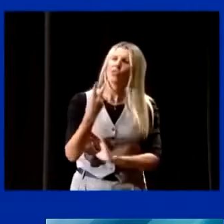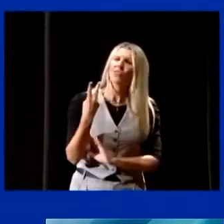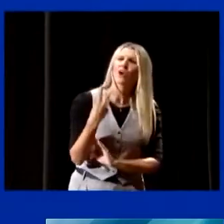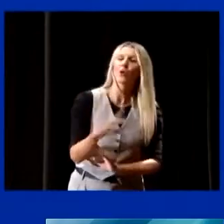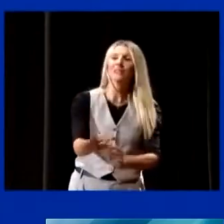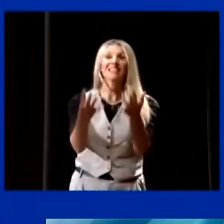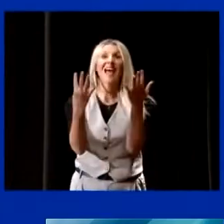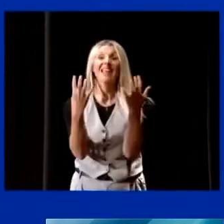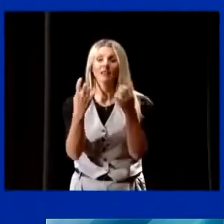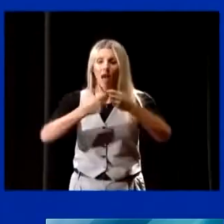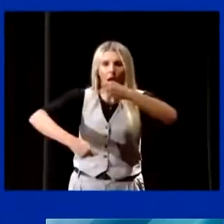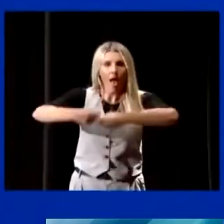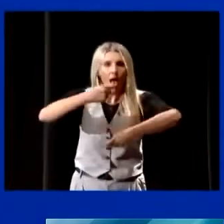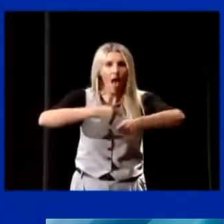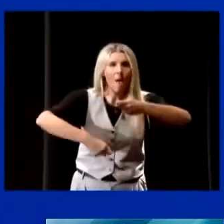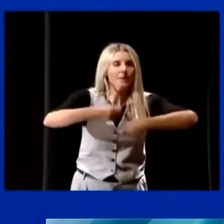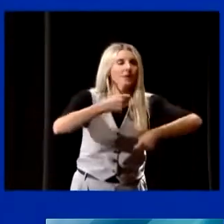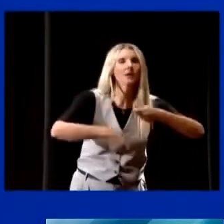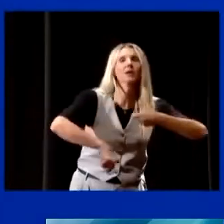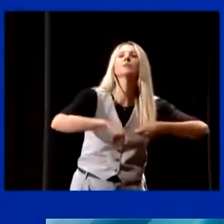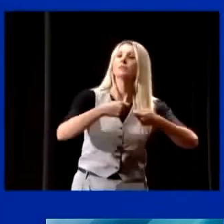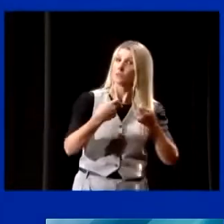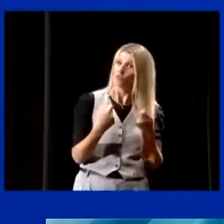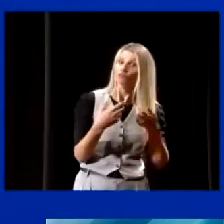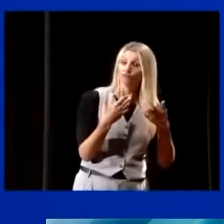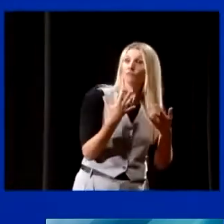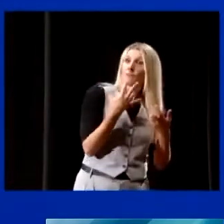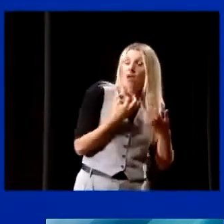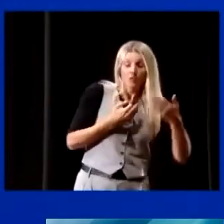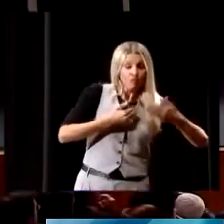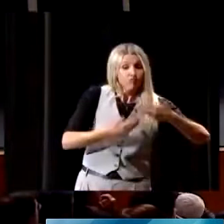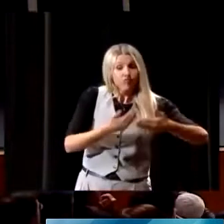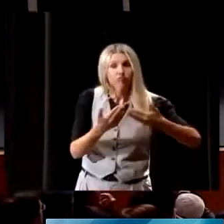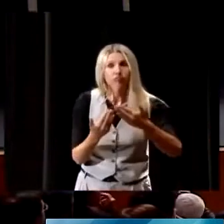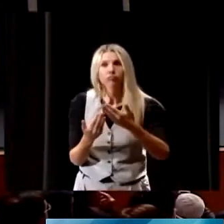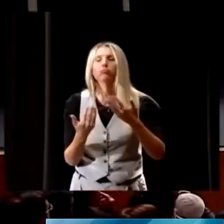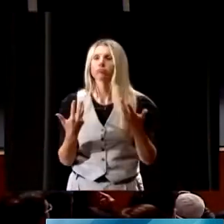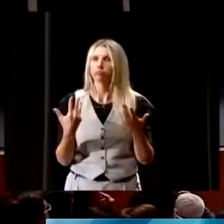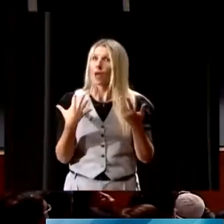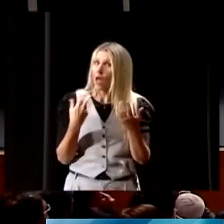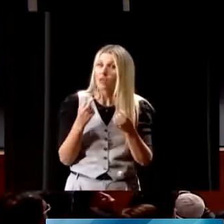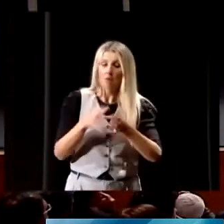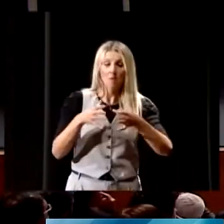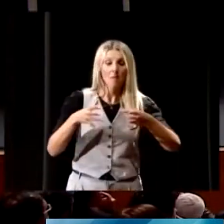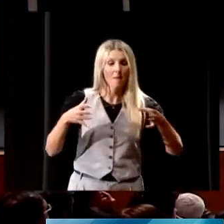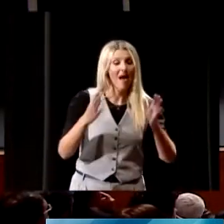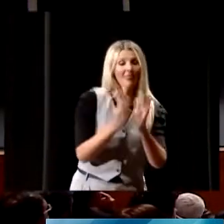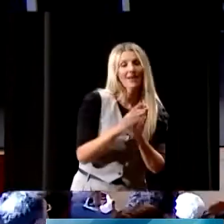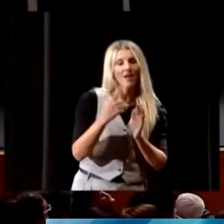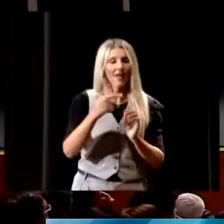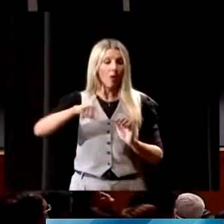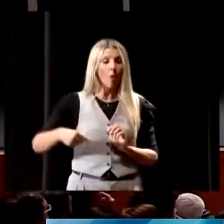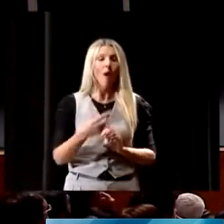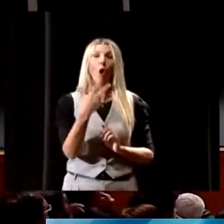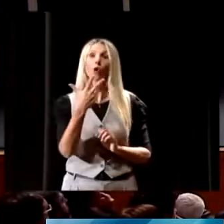22.290 επιχειρήσεις, δηλαδή είχαμε μια αύξηση περίπου 17,8%. Αλλά ας δούμε πολύ συνοπτικά τους πόρους